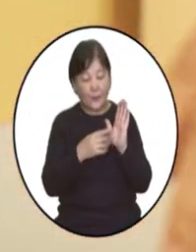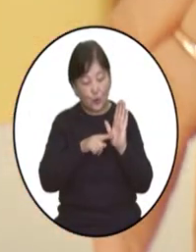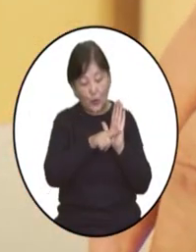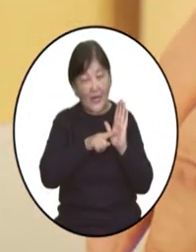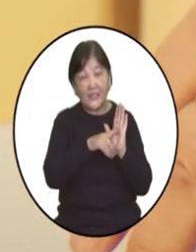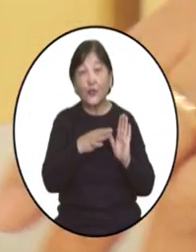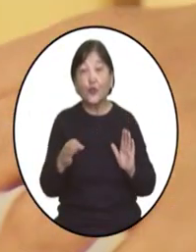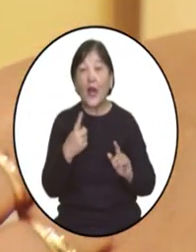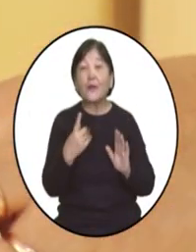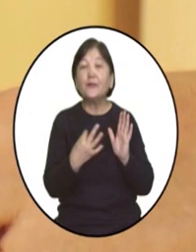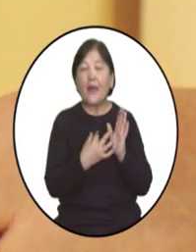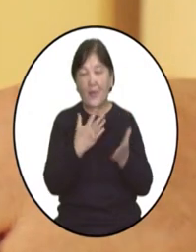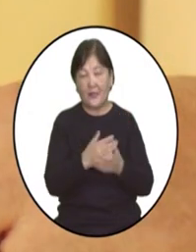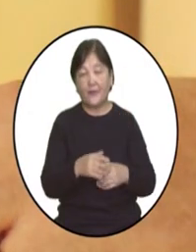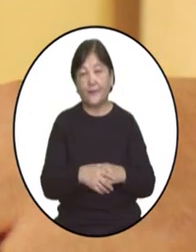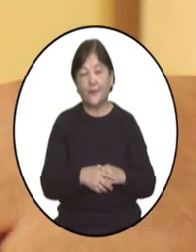18.